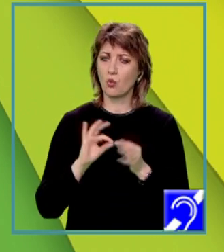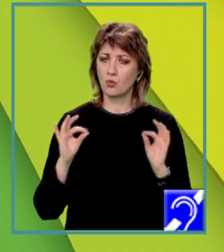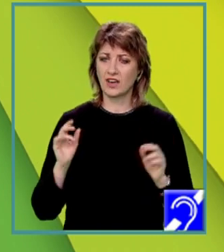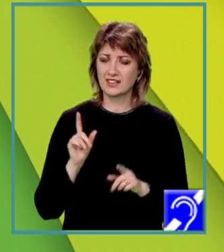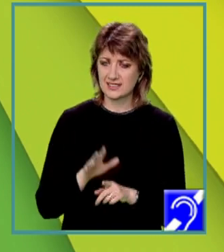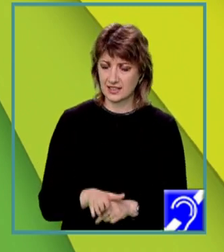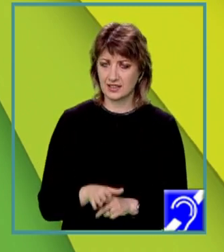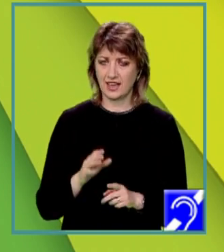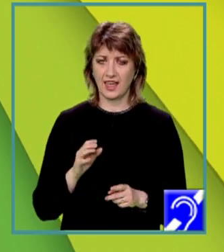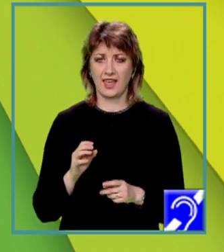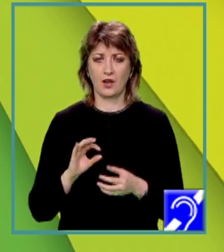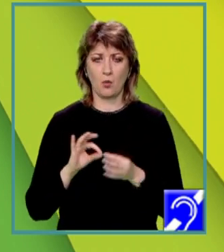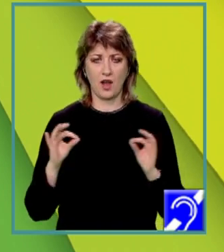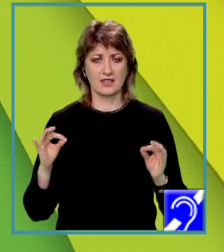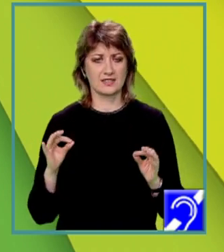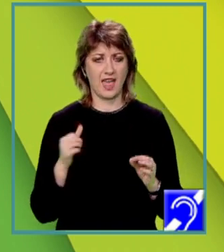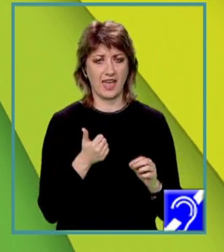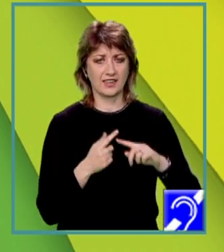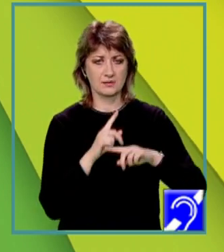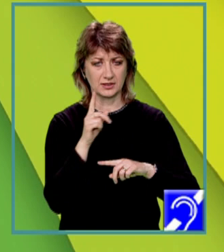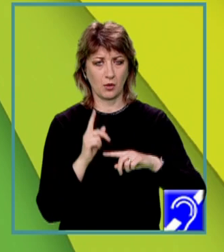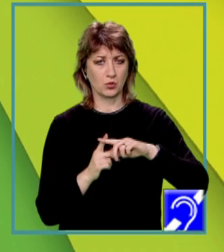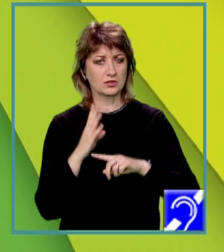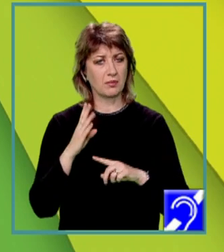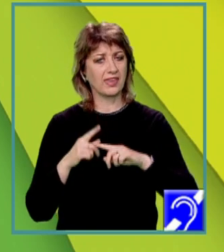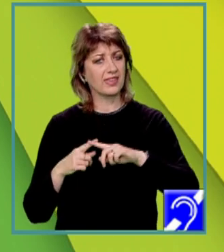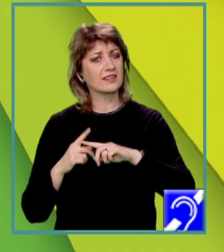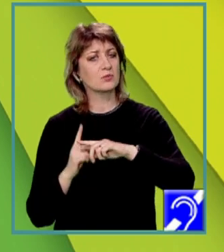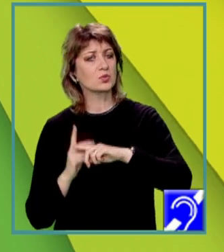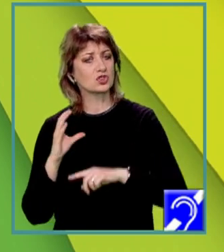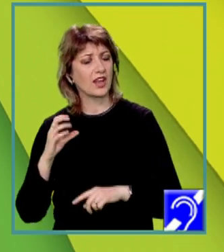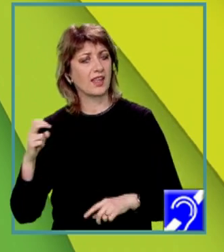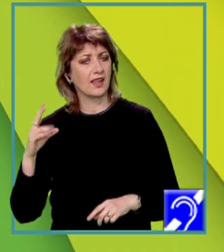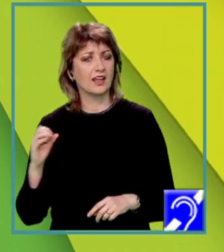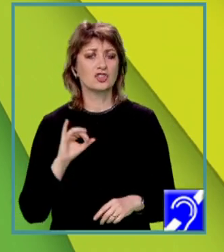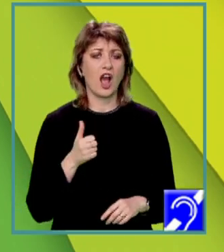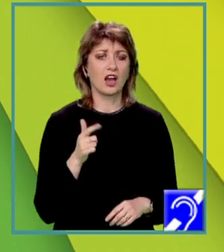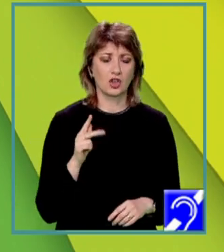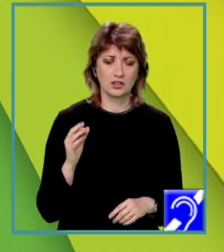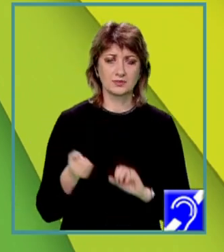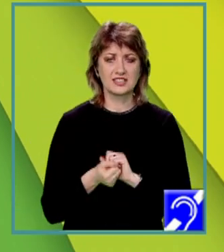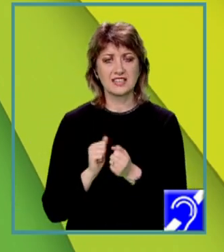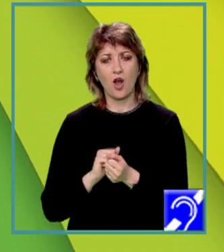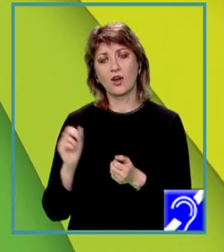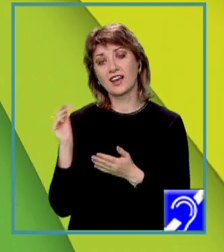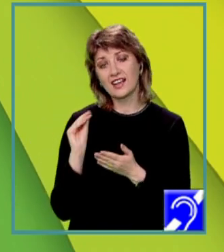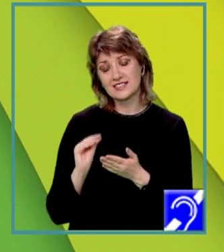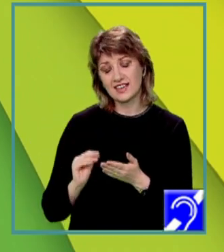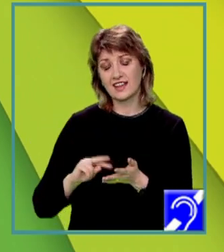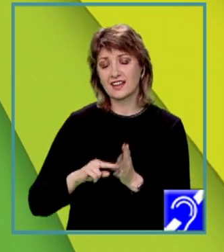inecuații de forma x pătrat plus b x plus y este egal cu zero respectiv algoritmul sau rețeta de rezolvarea